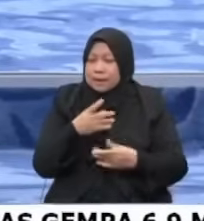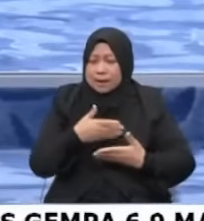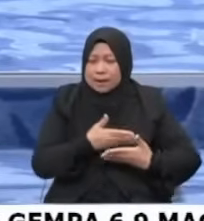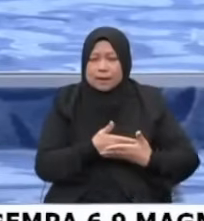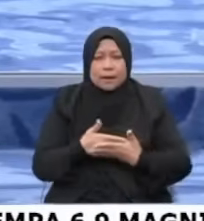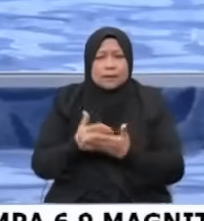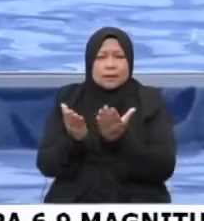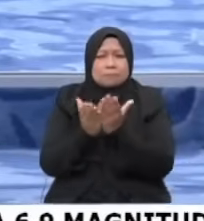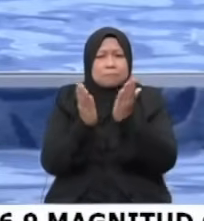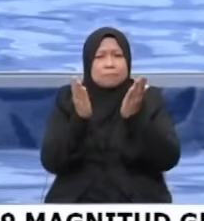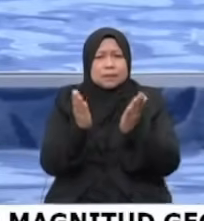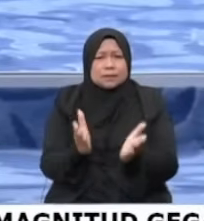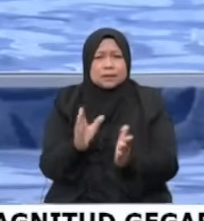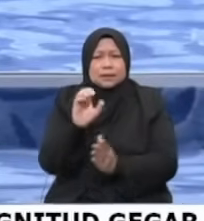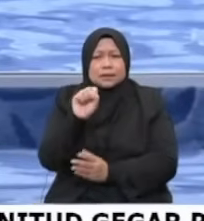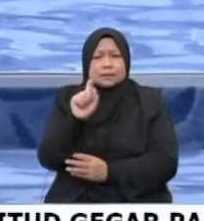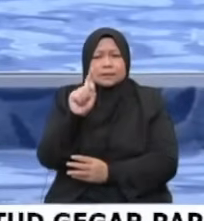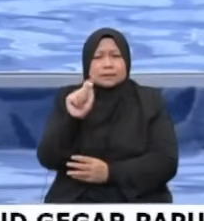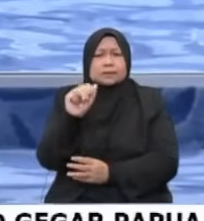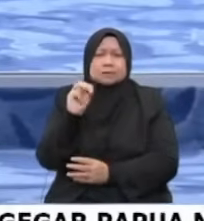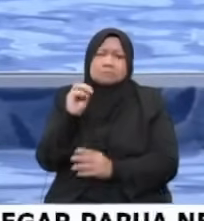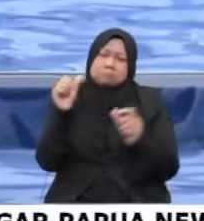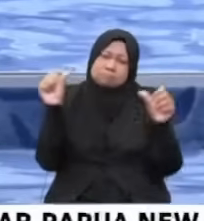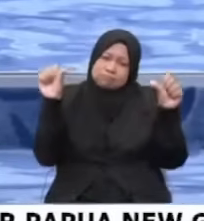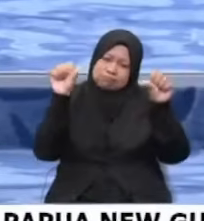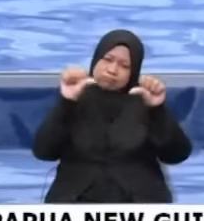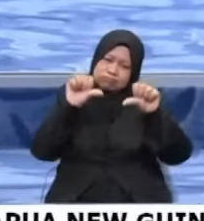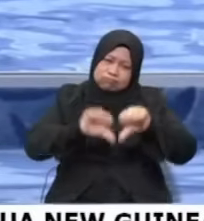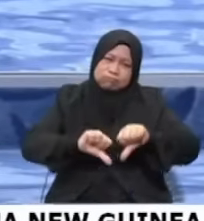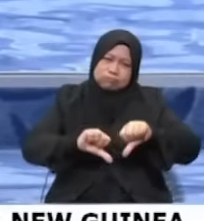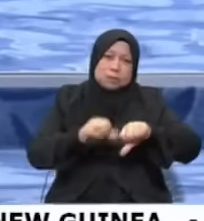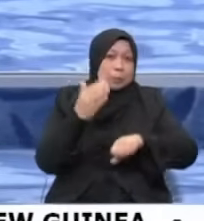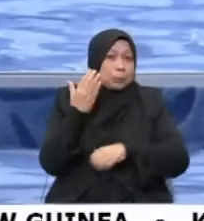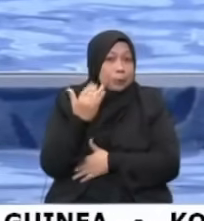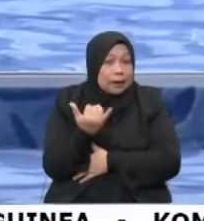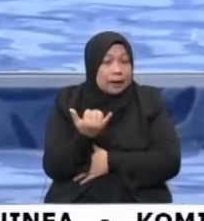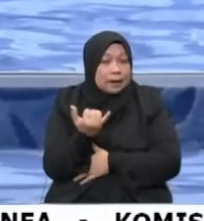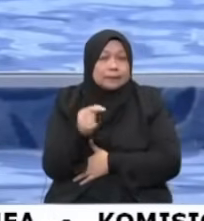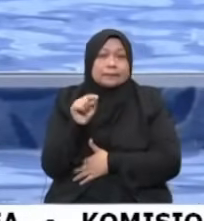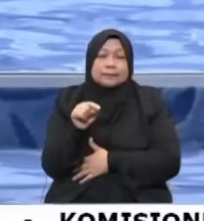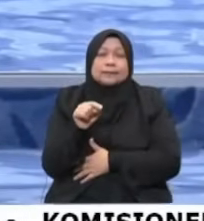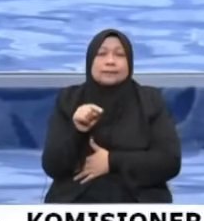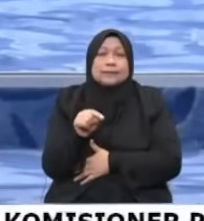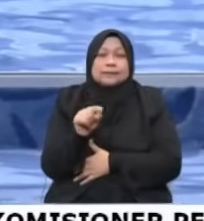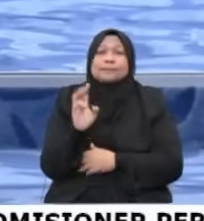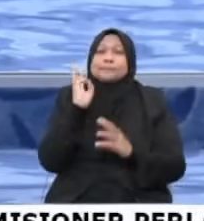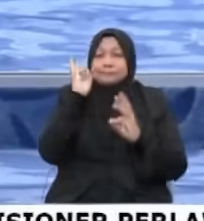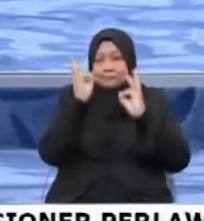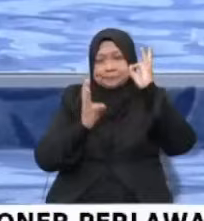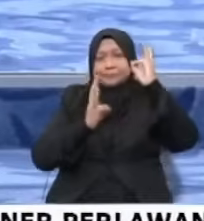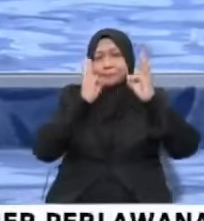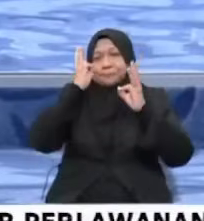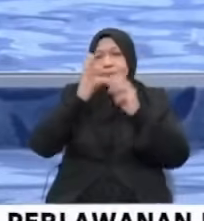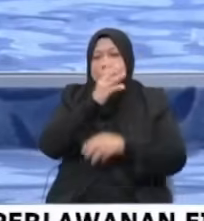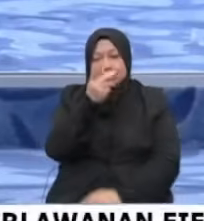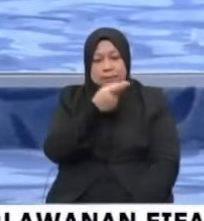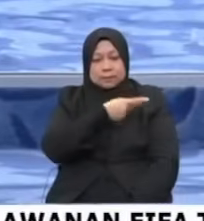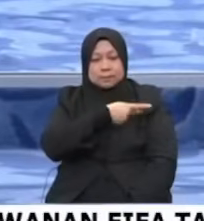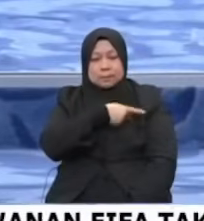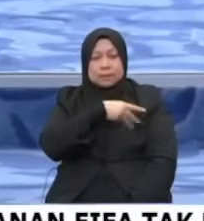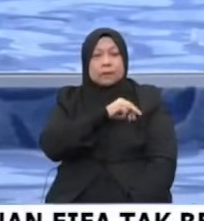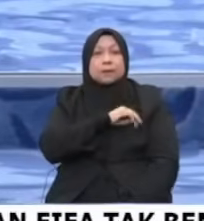pelajar-pelajar dalam stem merosot dan ini membimbangkan dan kementerian